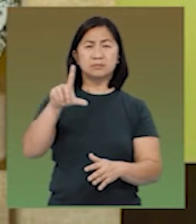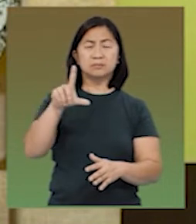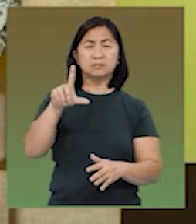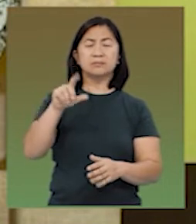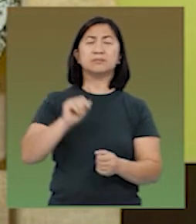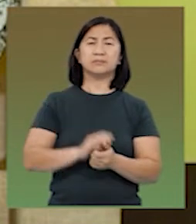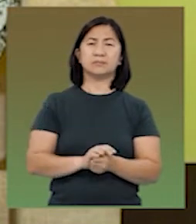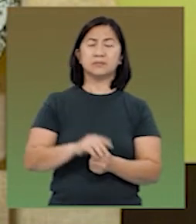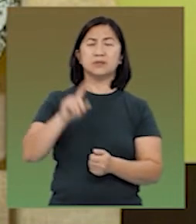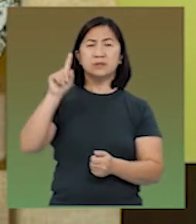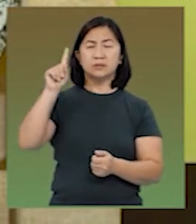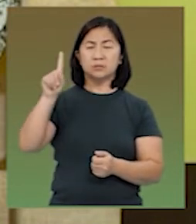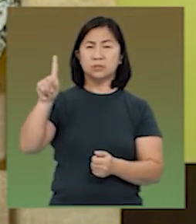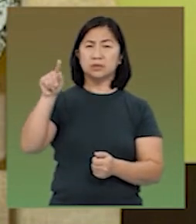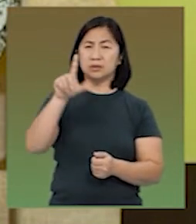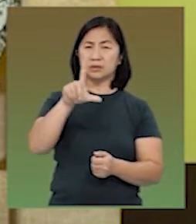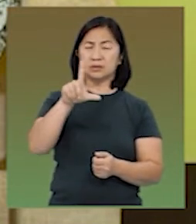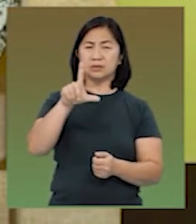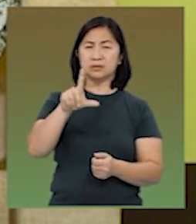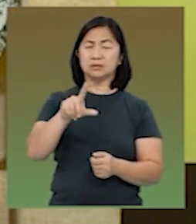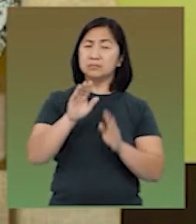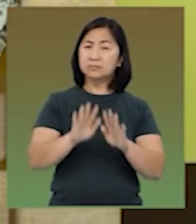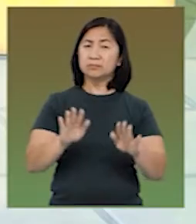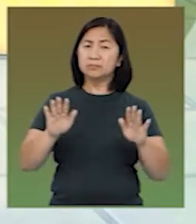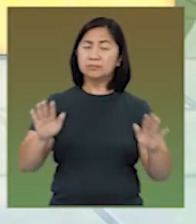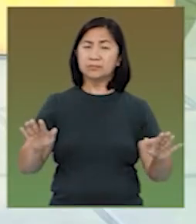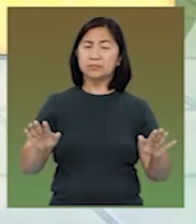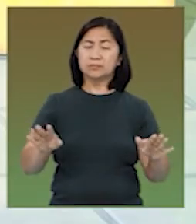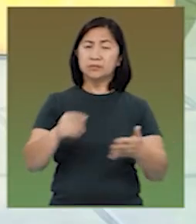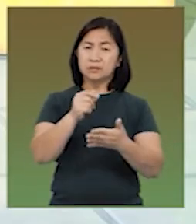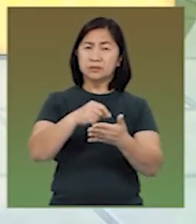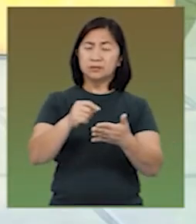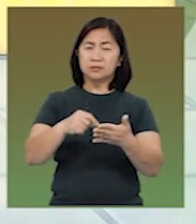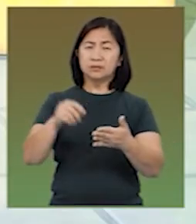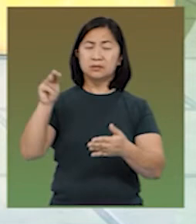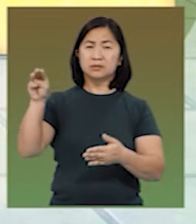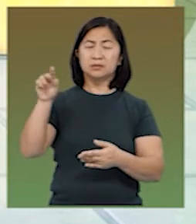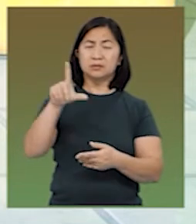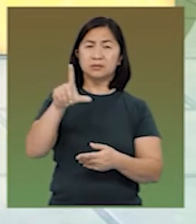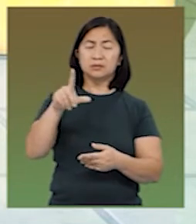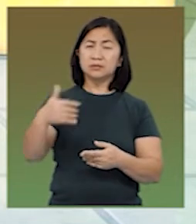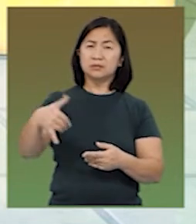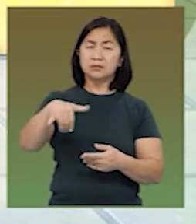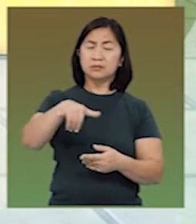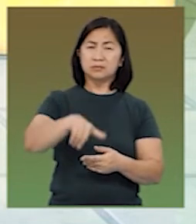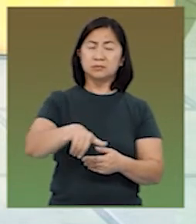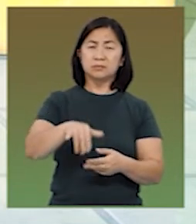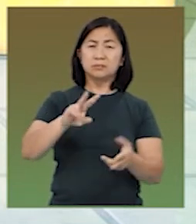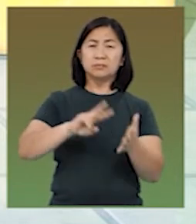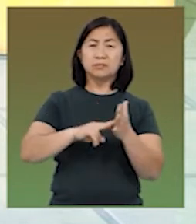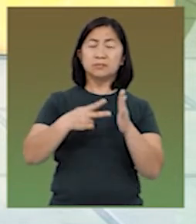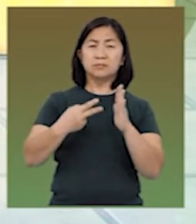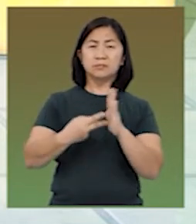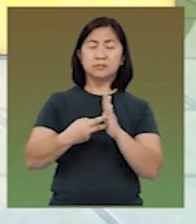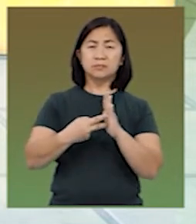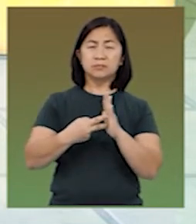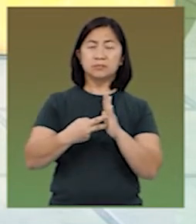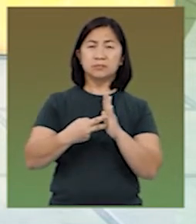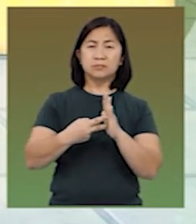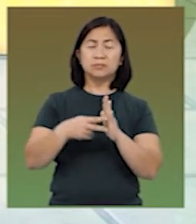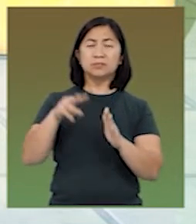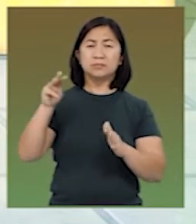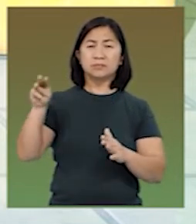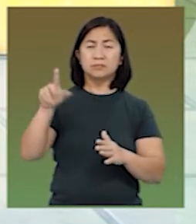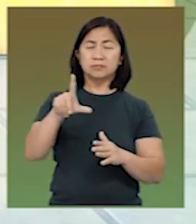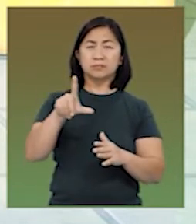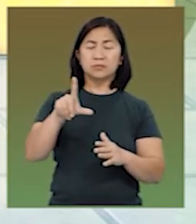750 ml, at 1 L. Mga anak, ang nakasulat na ml sa pitsel ay nangangahulugan